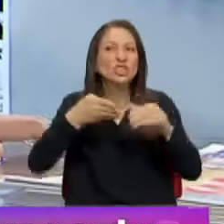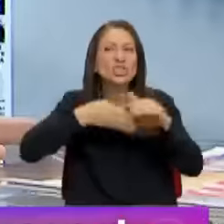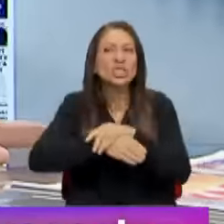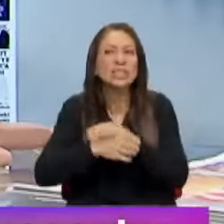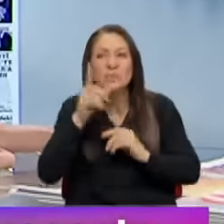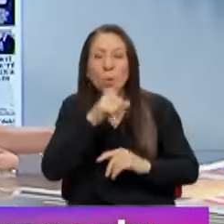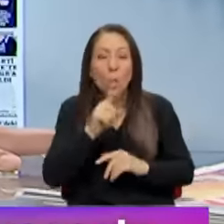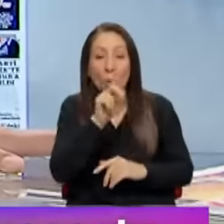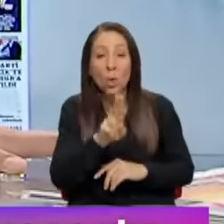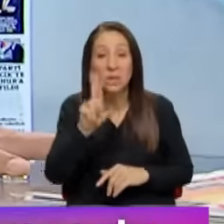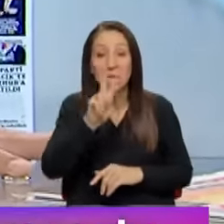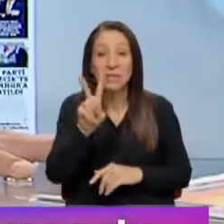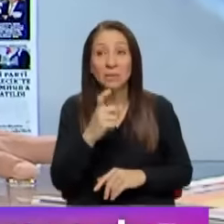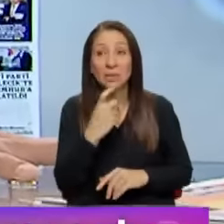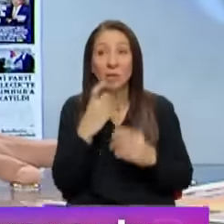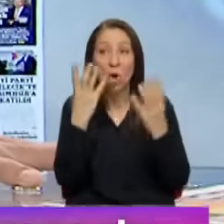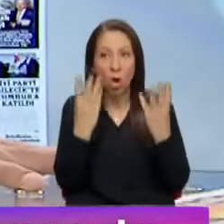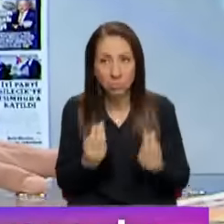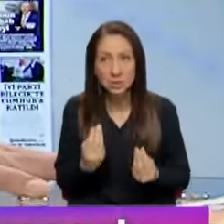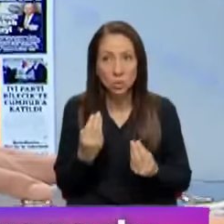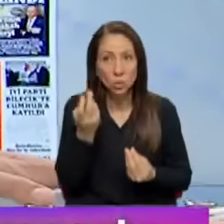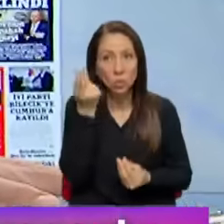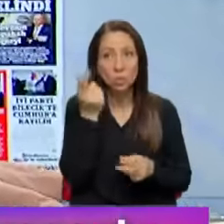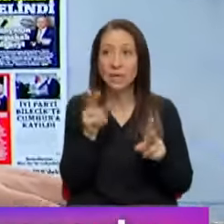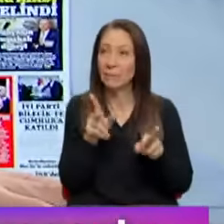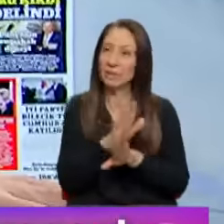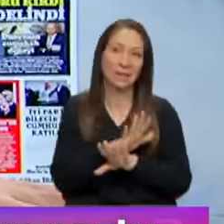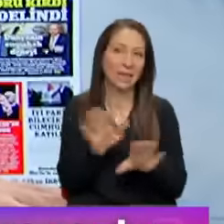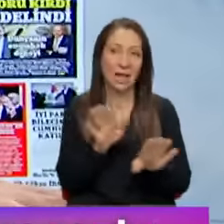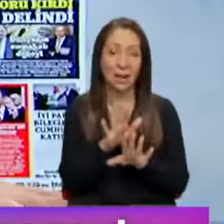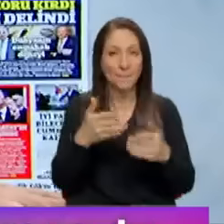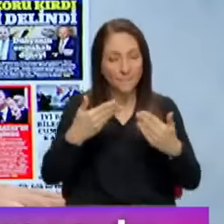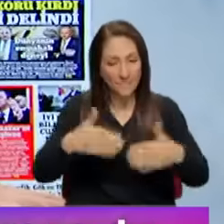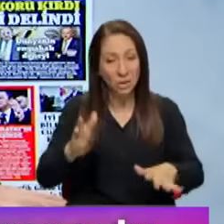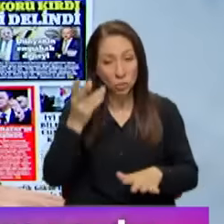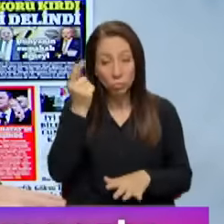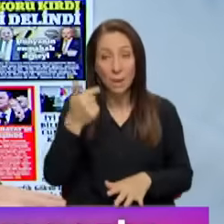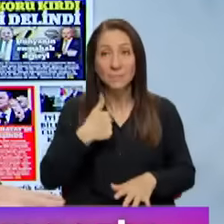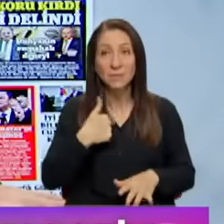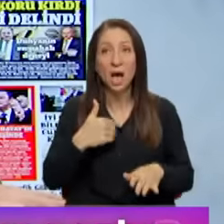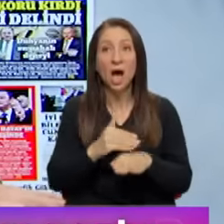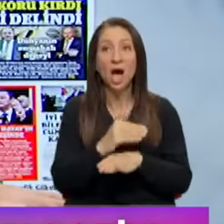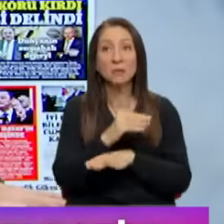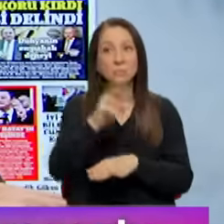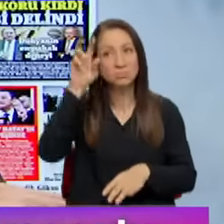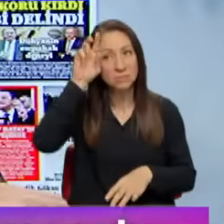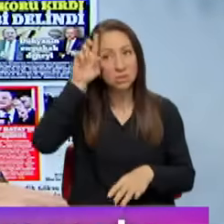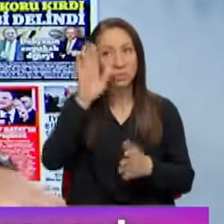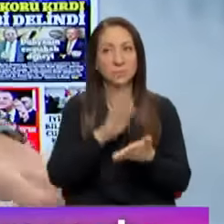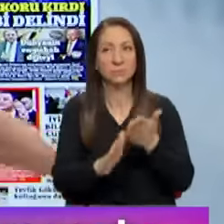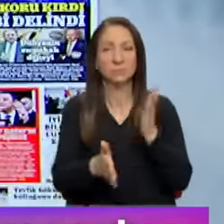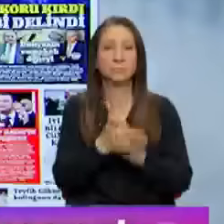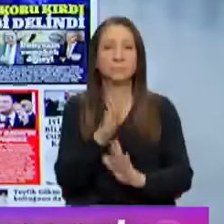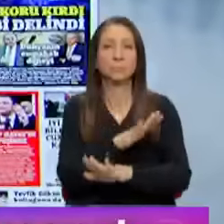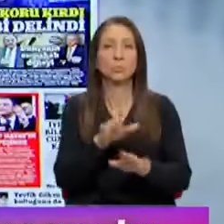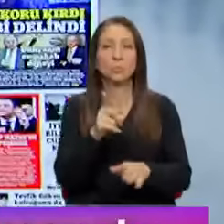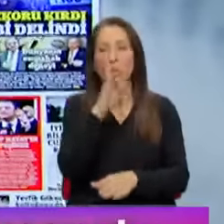karşılığı 17-20 yıl olması unutulacak gibi değil. Bırakın unutmayı, bizim hayatımız, psikolojimiz bitti